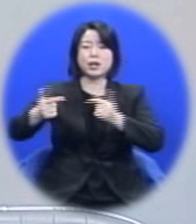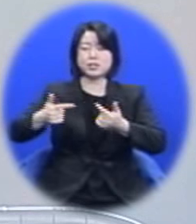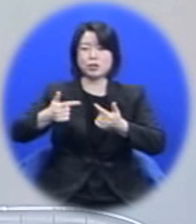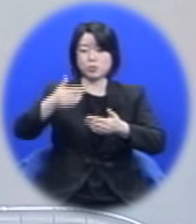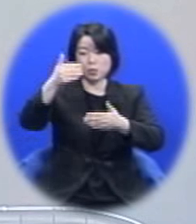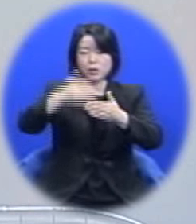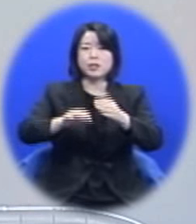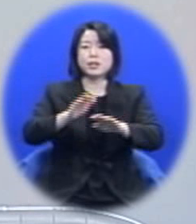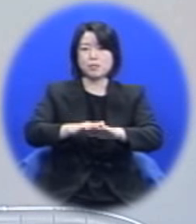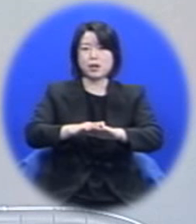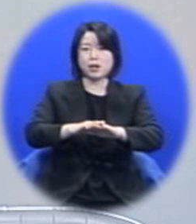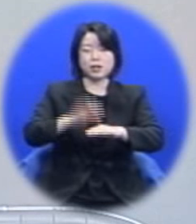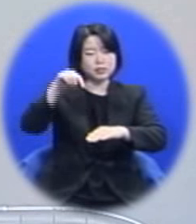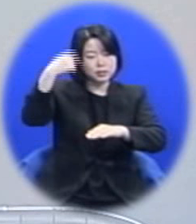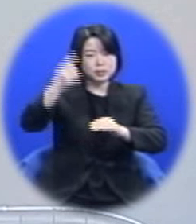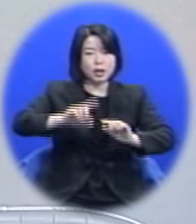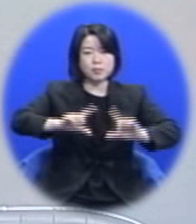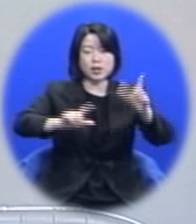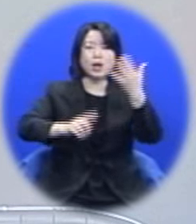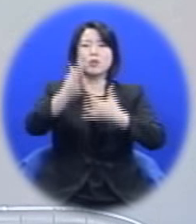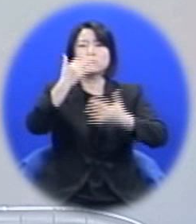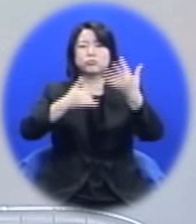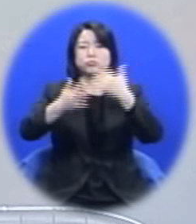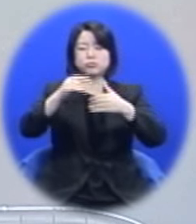죽어요. 불에 타서 죽습니다.